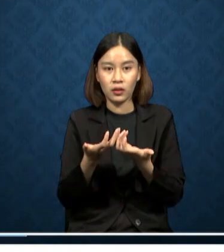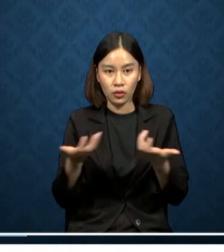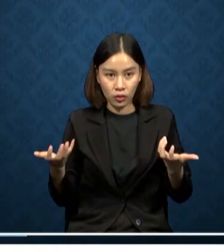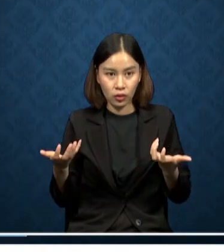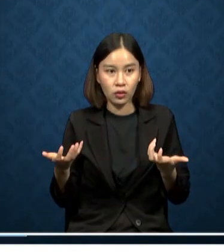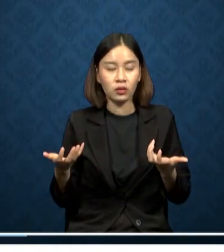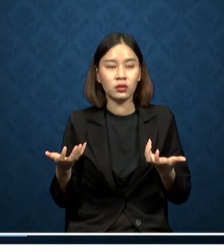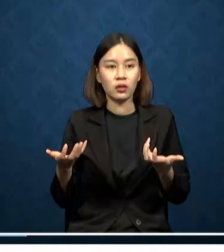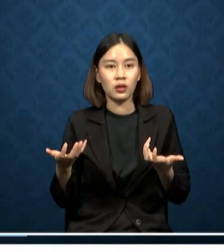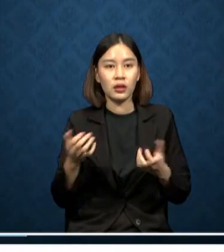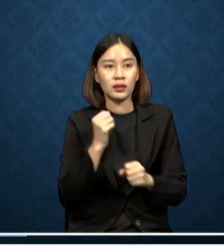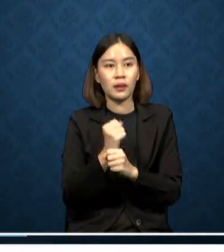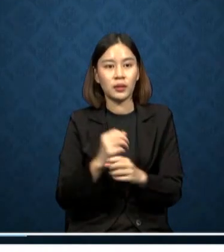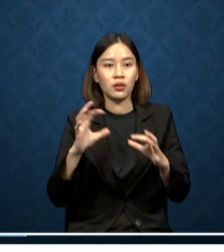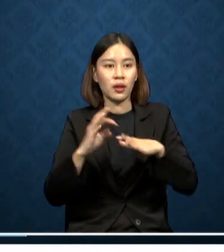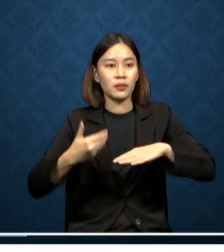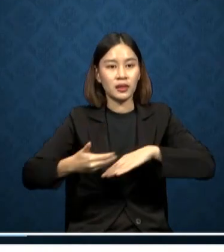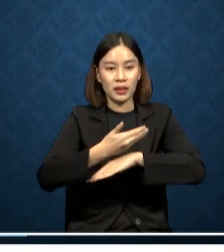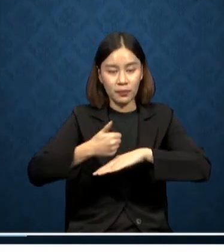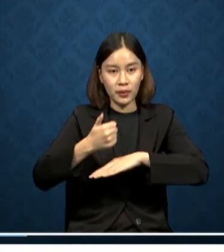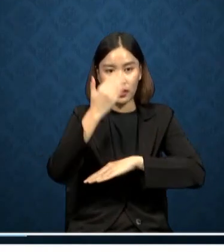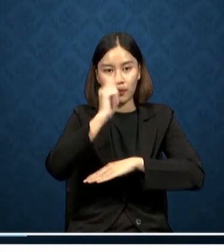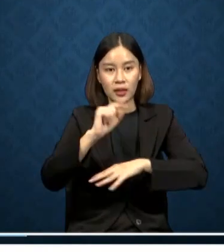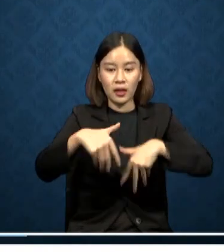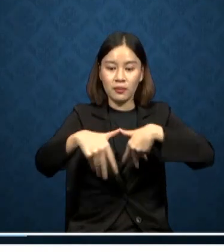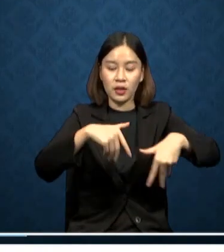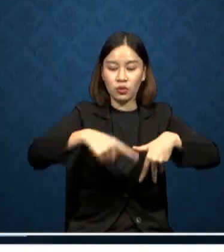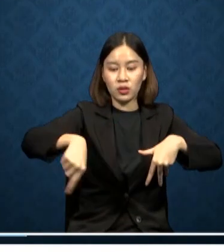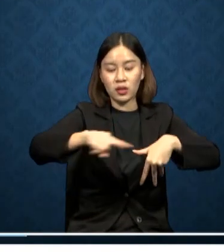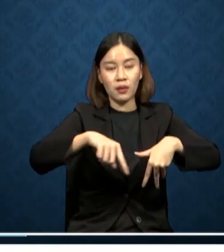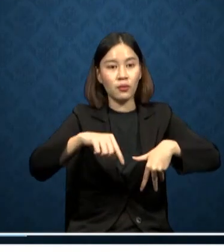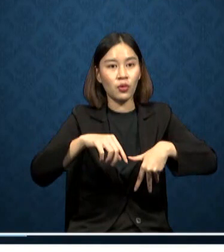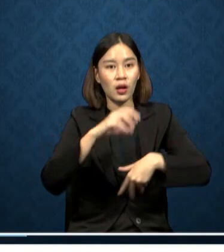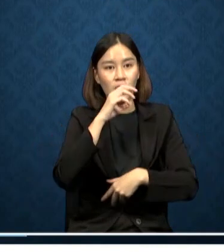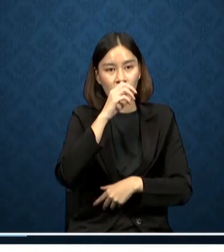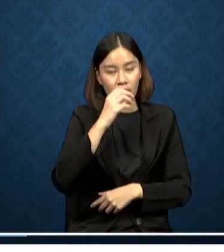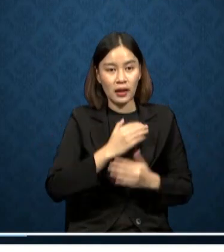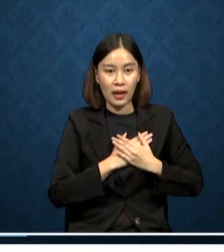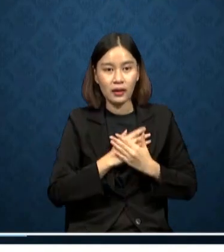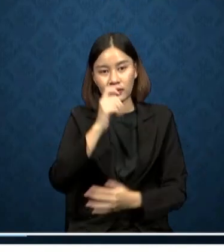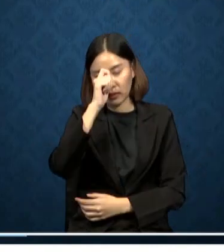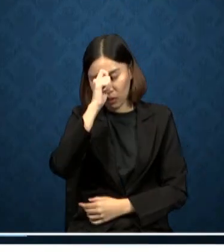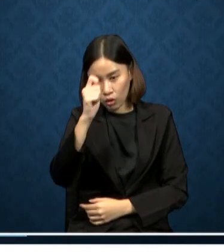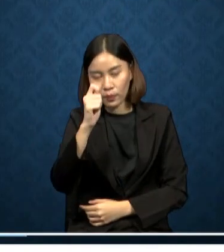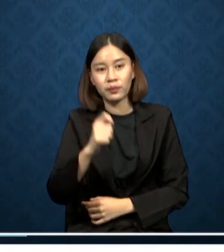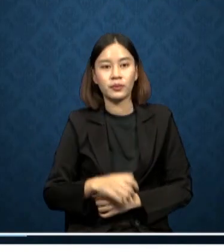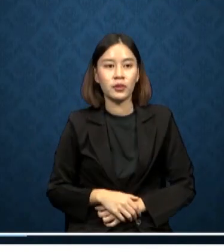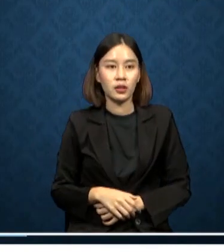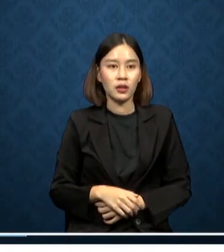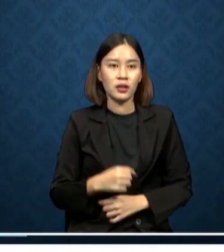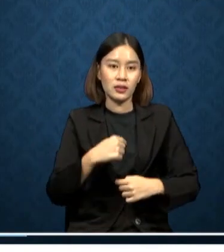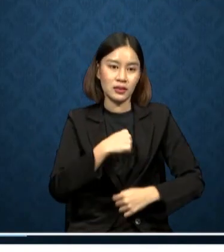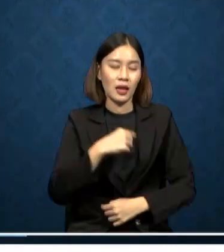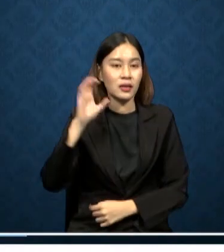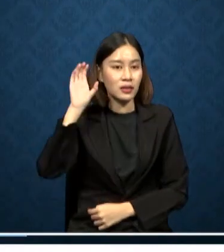พร้มกับการเมองงานทางการเมืองเพื่ให้ปรราชนมีความรับ มควควรบมควสัดท้ามีความไ้ใ